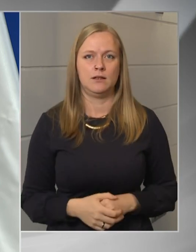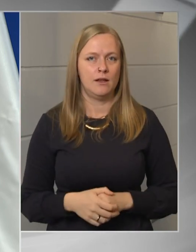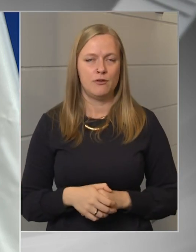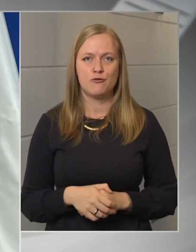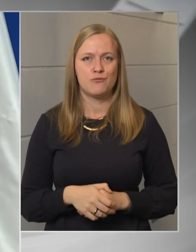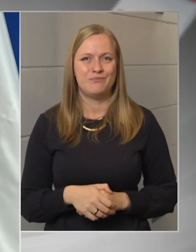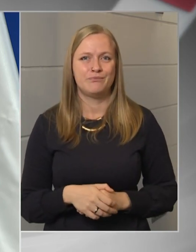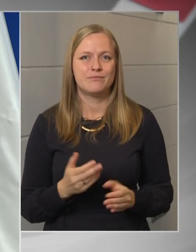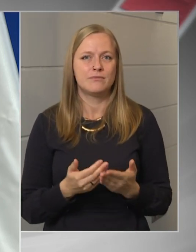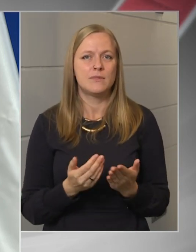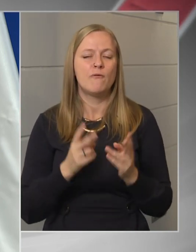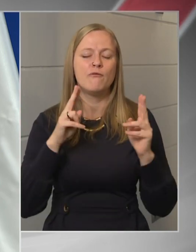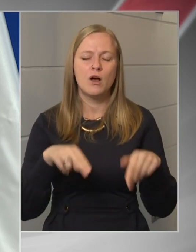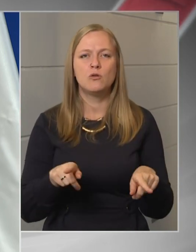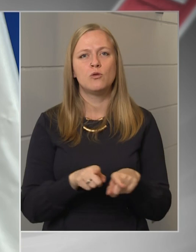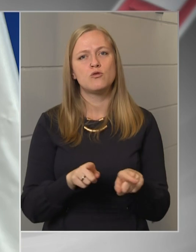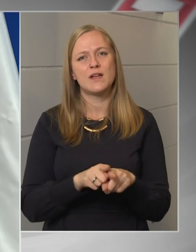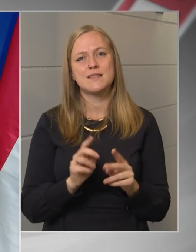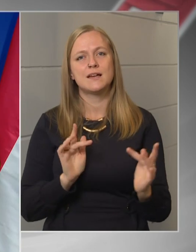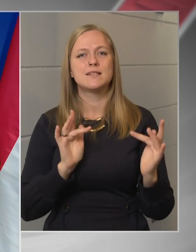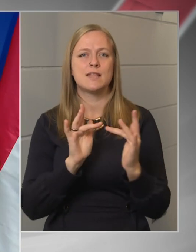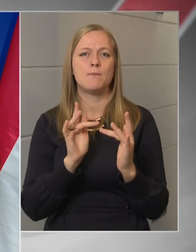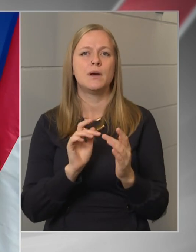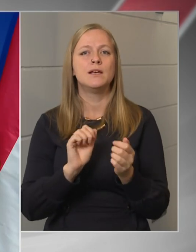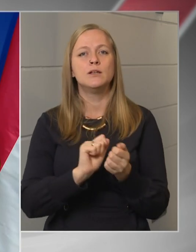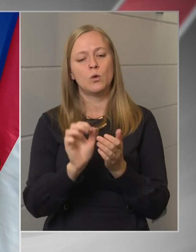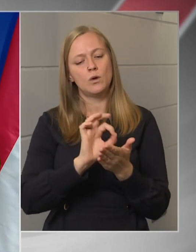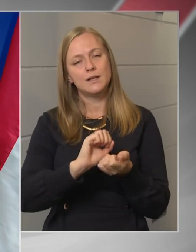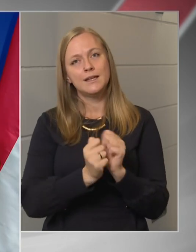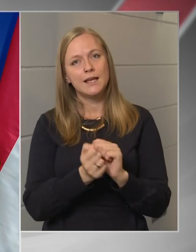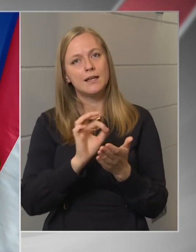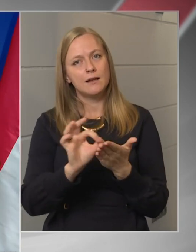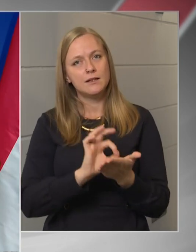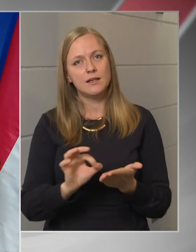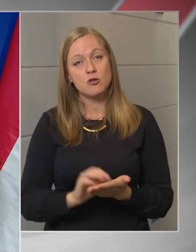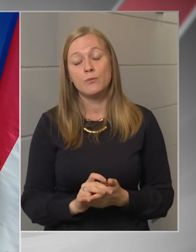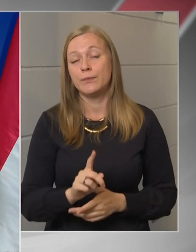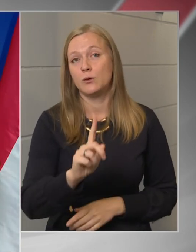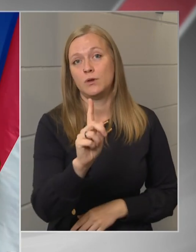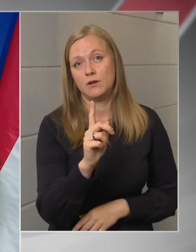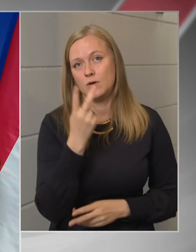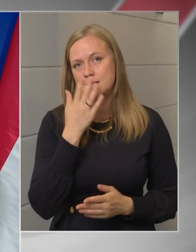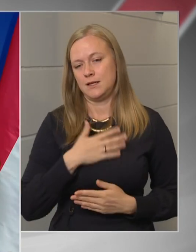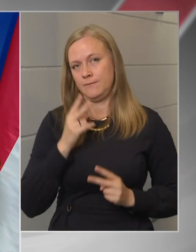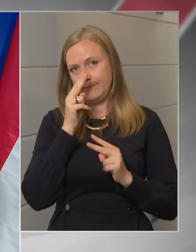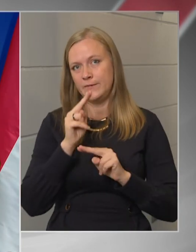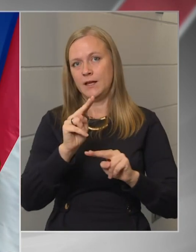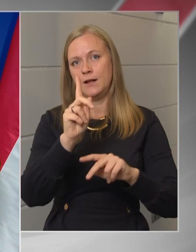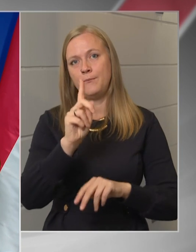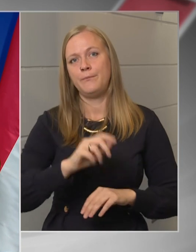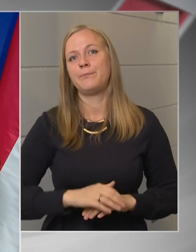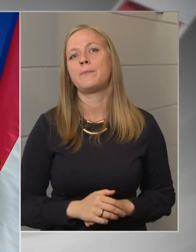nem valós az ezzel szembeni történetírás. Ugyanakkor, és erre hívom fel a figyelmet, hogy a